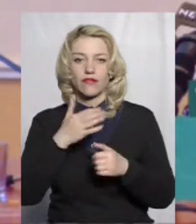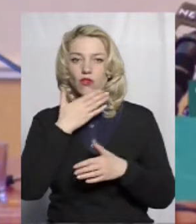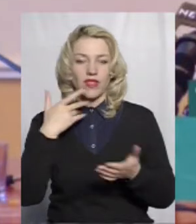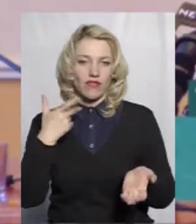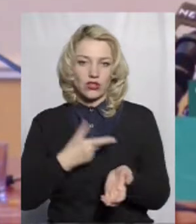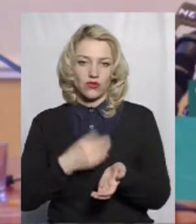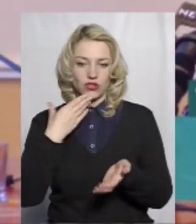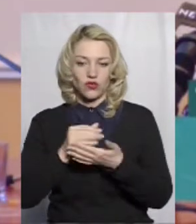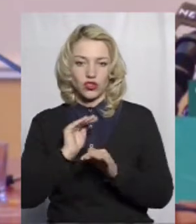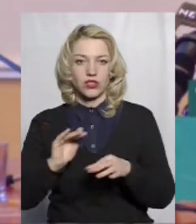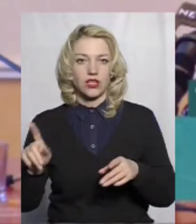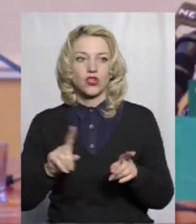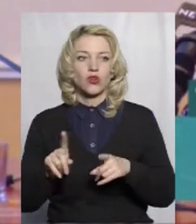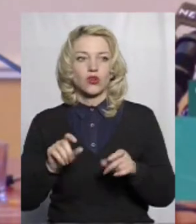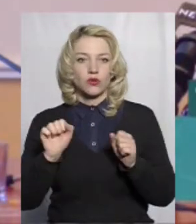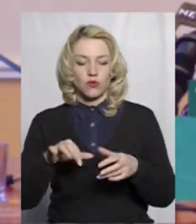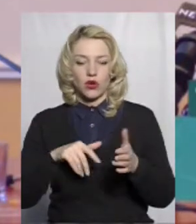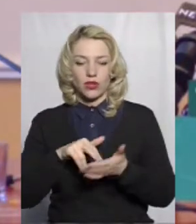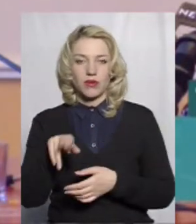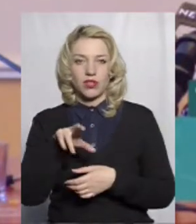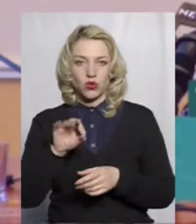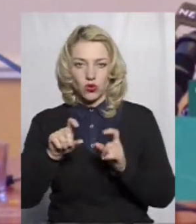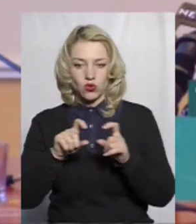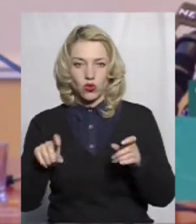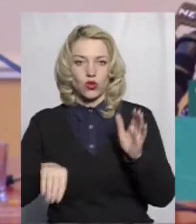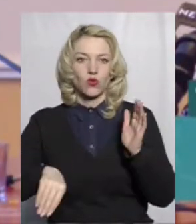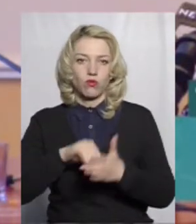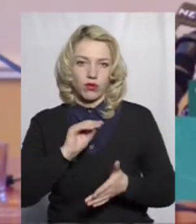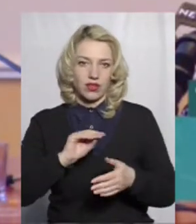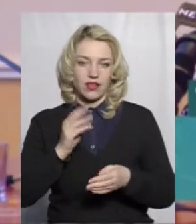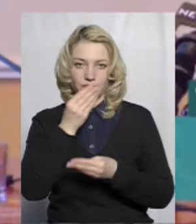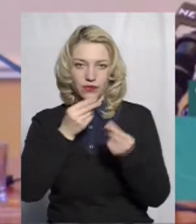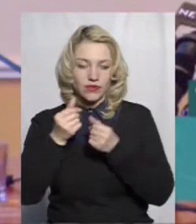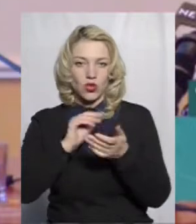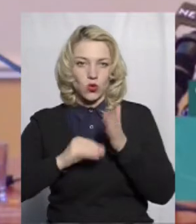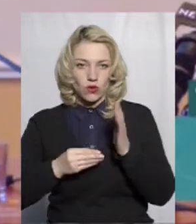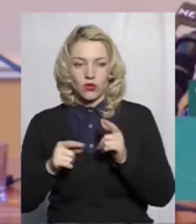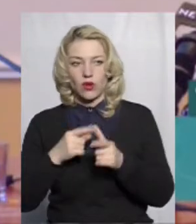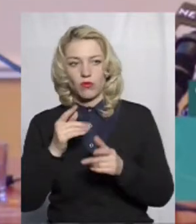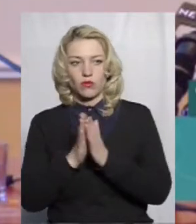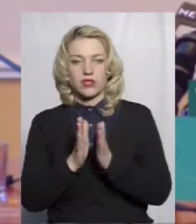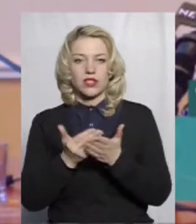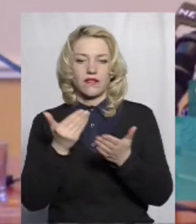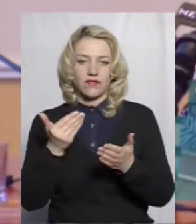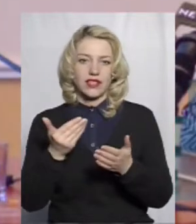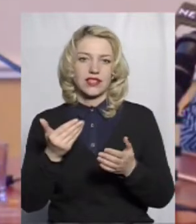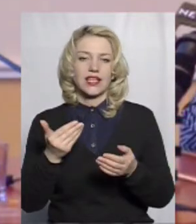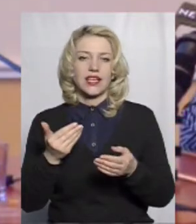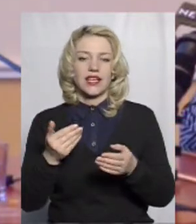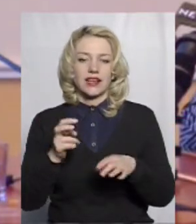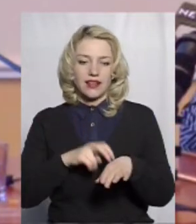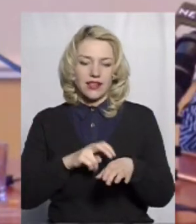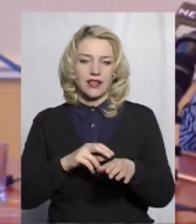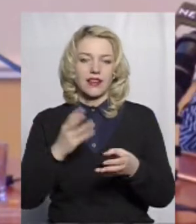вакцинували своїх дітей, але щоб вони могли піти до школи, вкупили довідку. або просили від лікаря липову довідку і